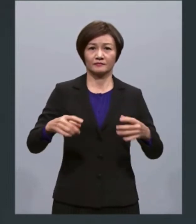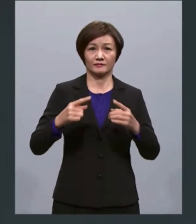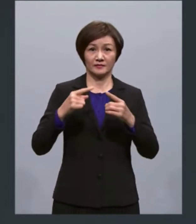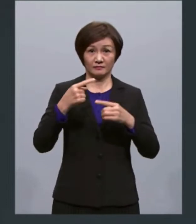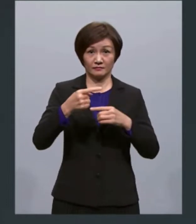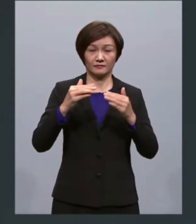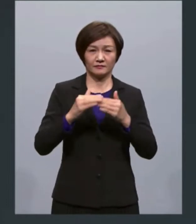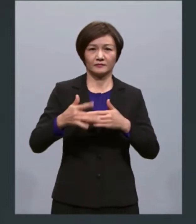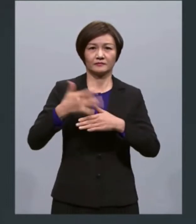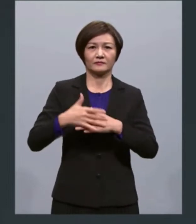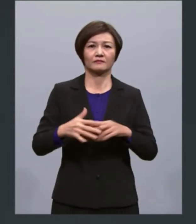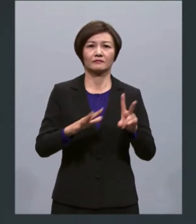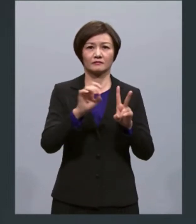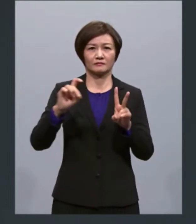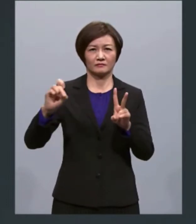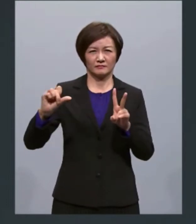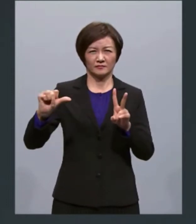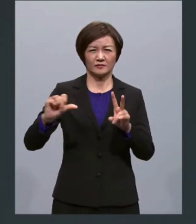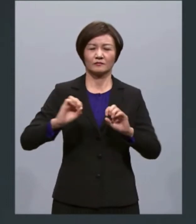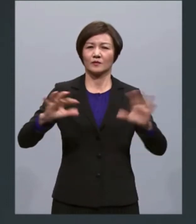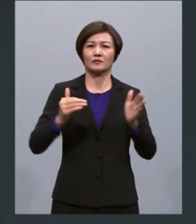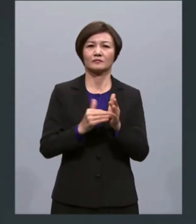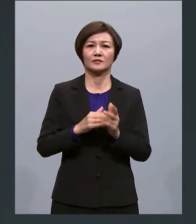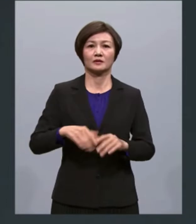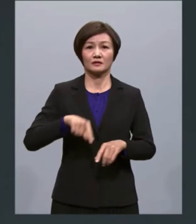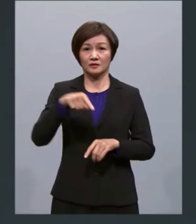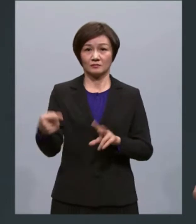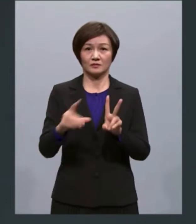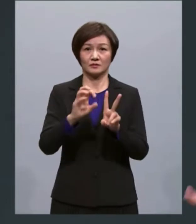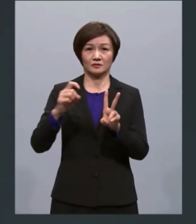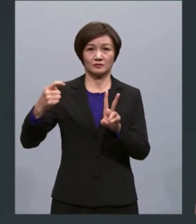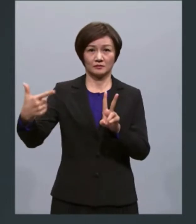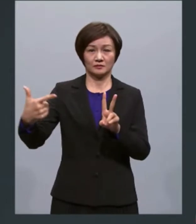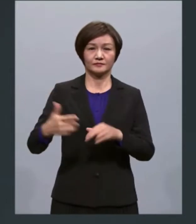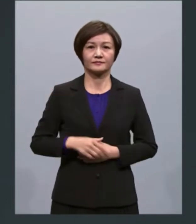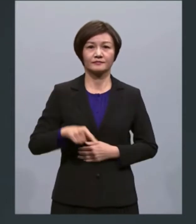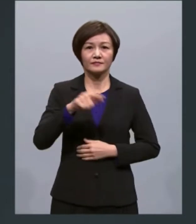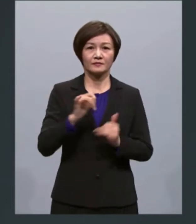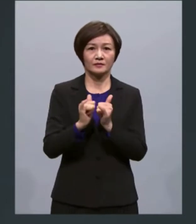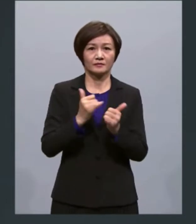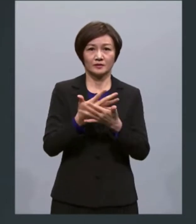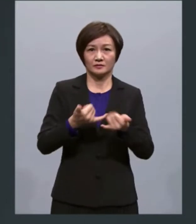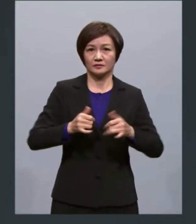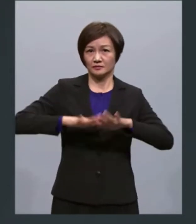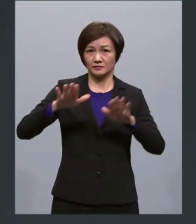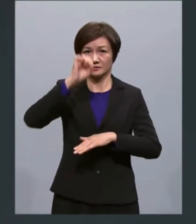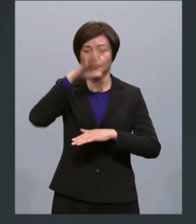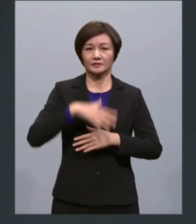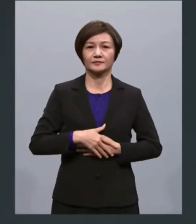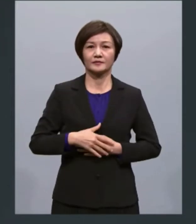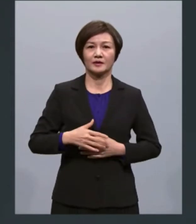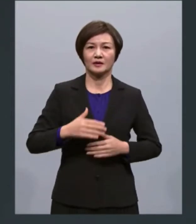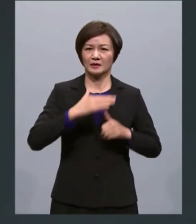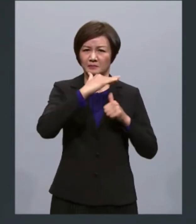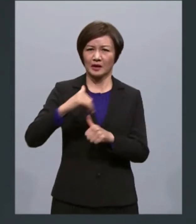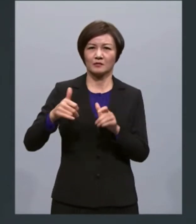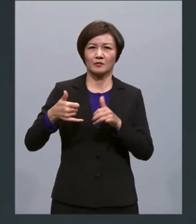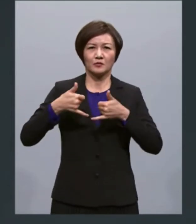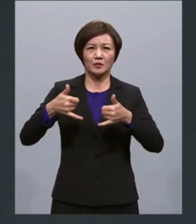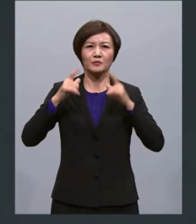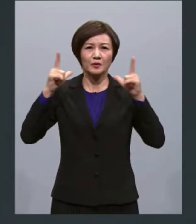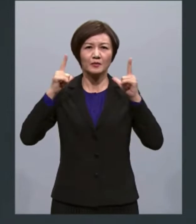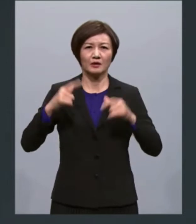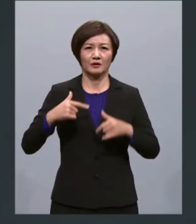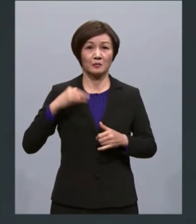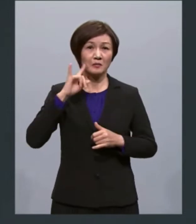讲，2015年我就讲过了。你们2016年的选举，多少个你们民进党的立法委员拜托去站台，连我妈妈